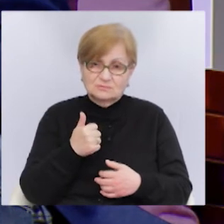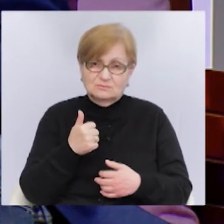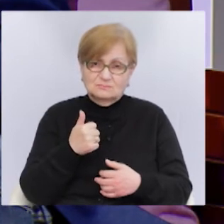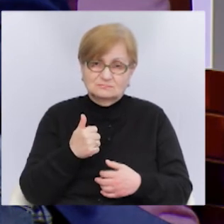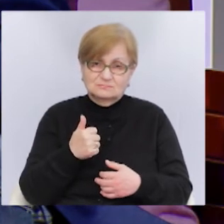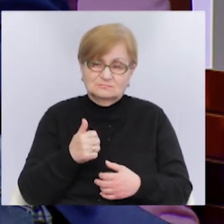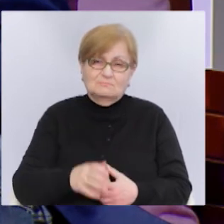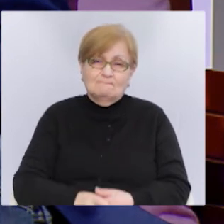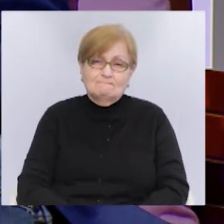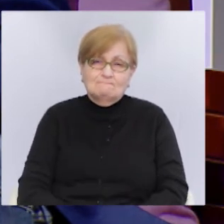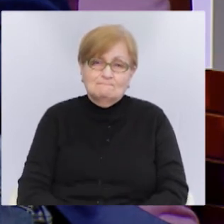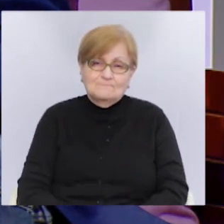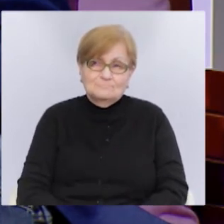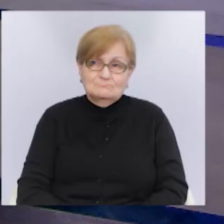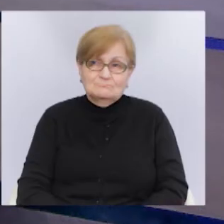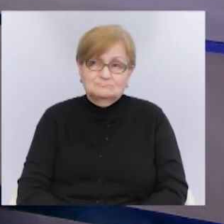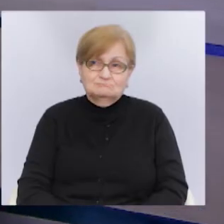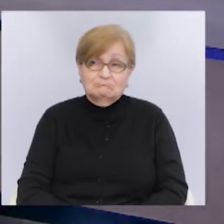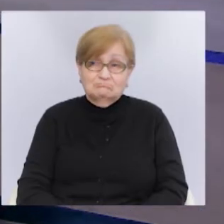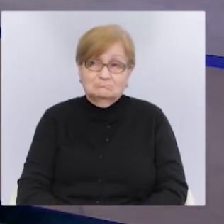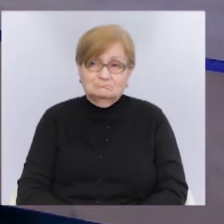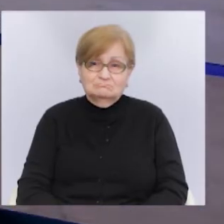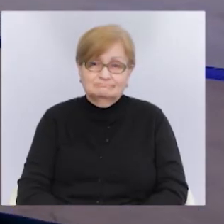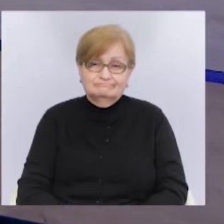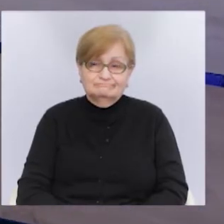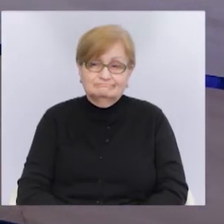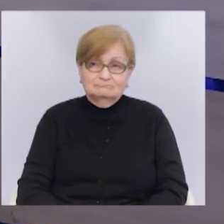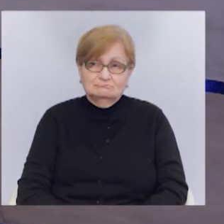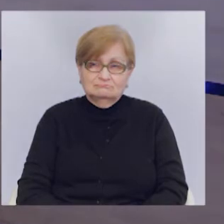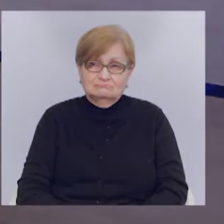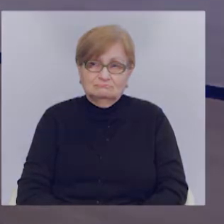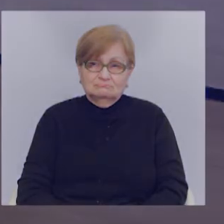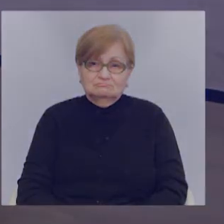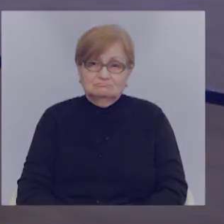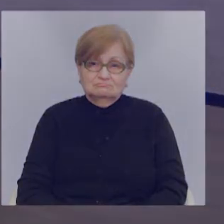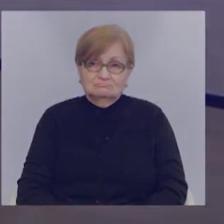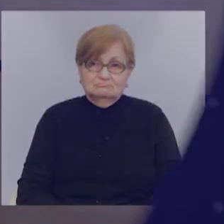შევხვდებით მომავალ კვირას. კარგად ზანდებოდეთ. ნახვამდის. ნახვამდის. ნახვამდის.